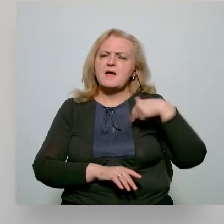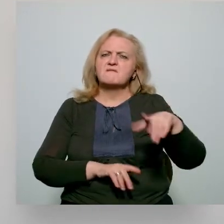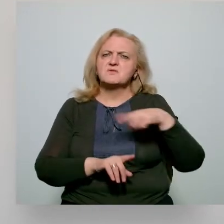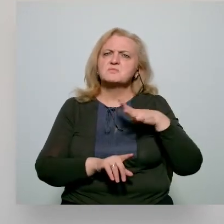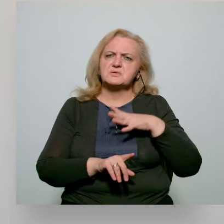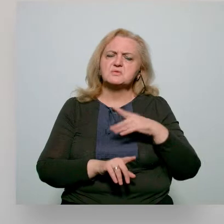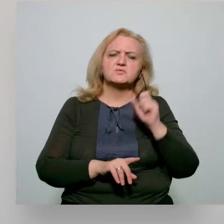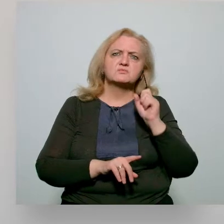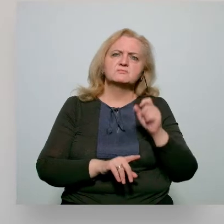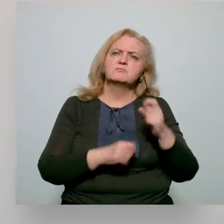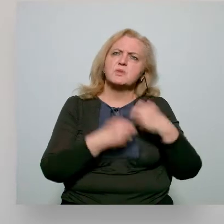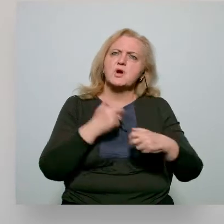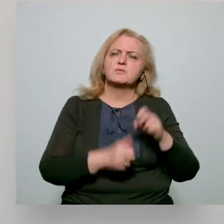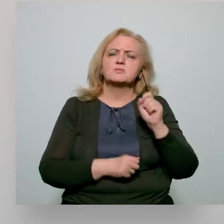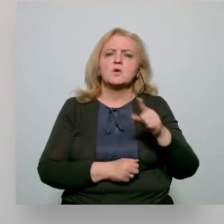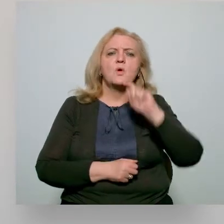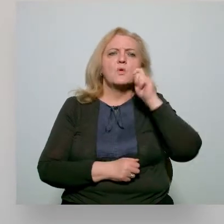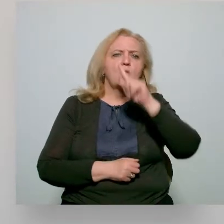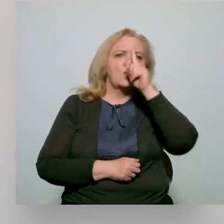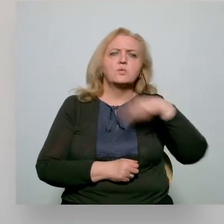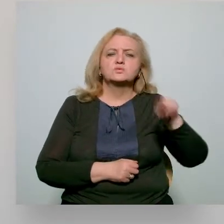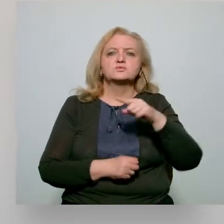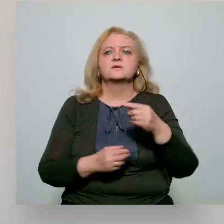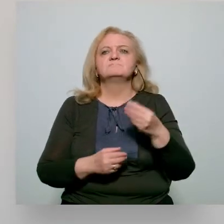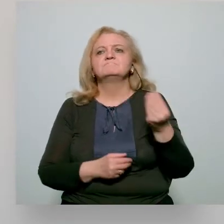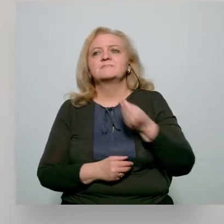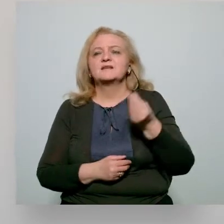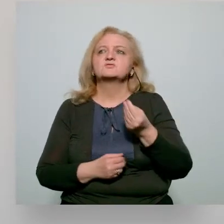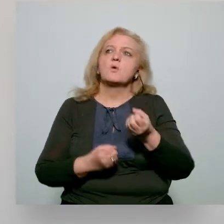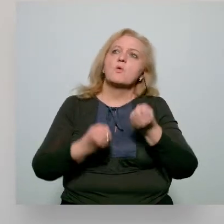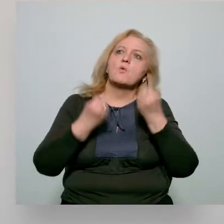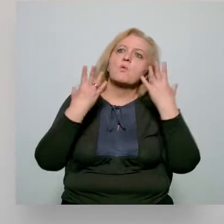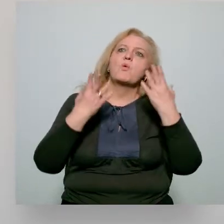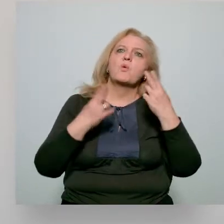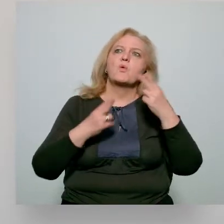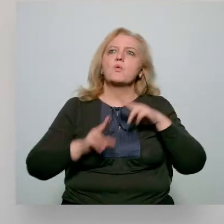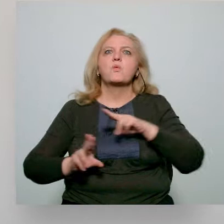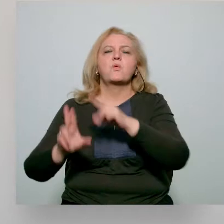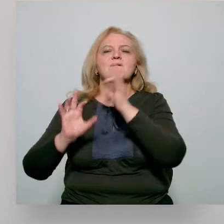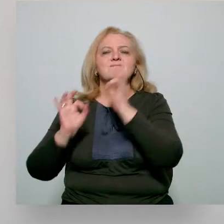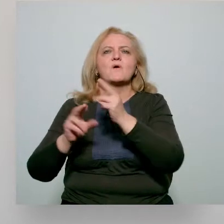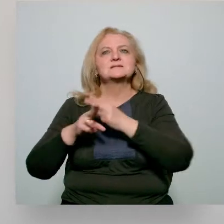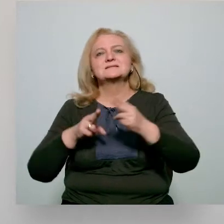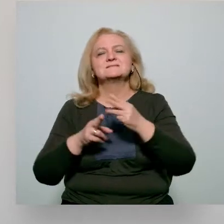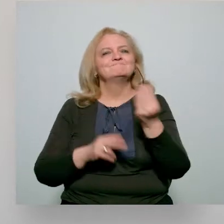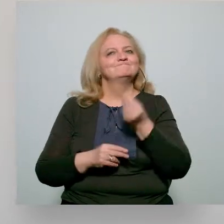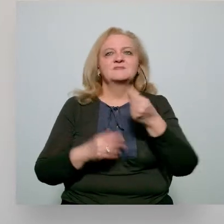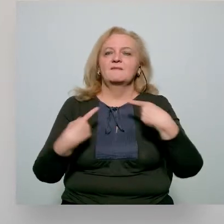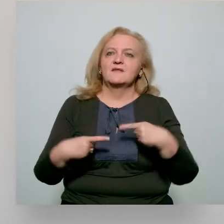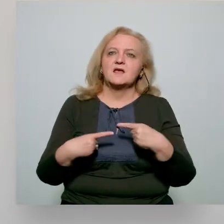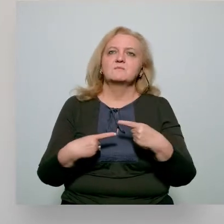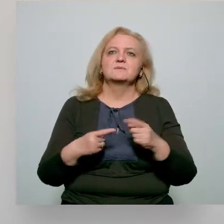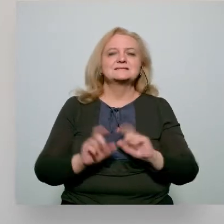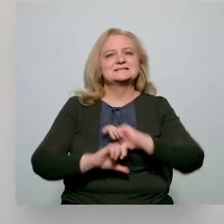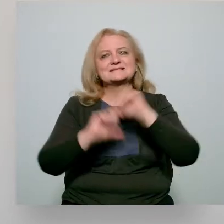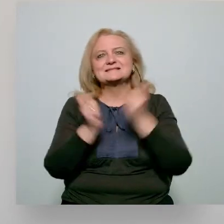że ukraińskie społeczeństwo wtedy jeszcze nie dorobiło się suwerennej kultury, takiej, która byłaby kulturą całego społeczeństwa,